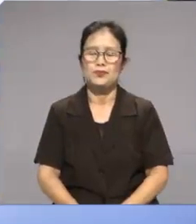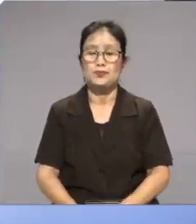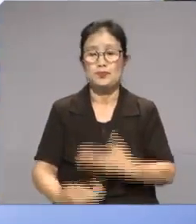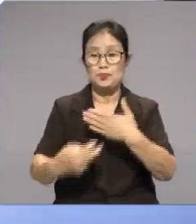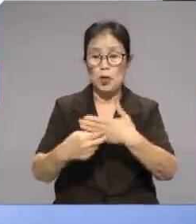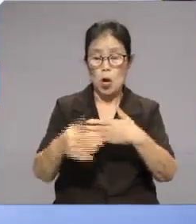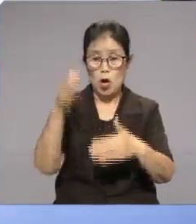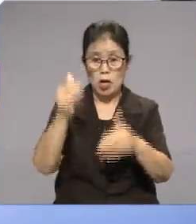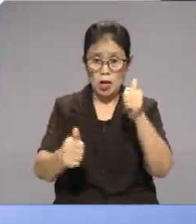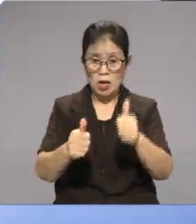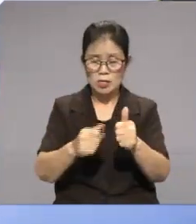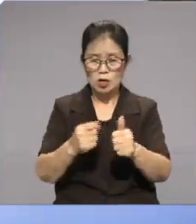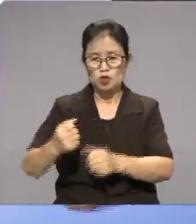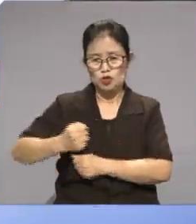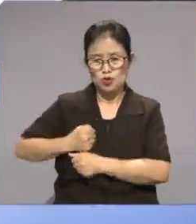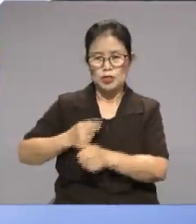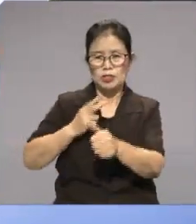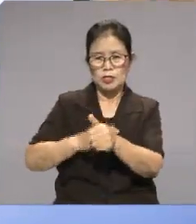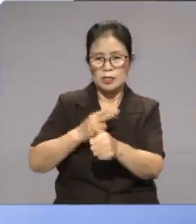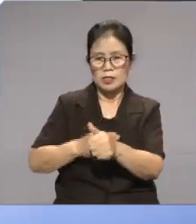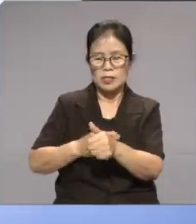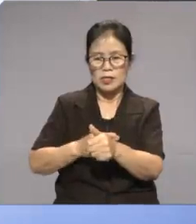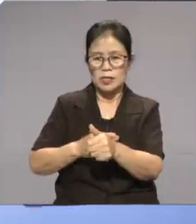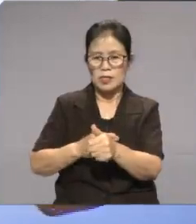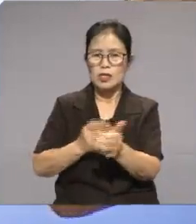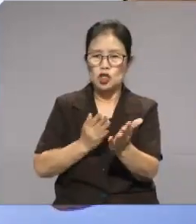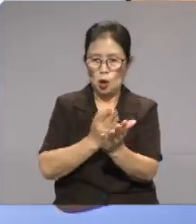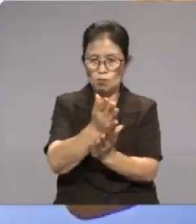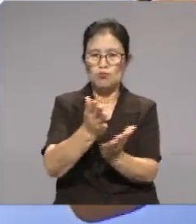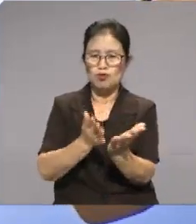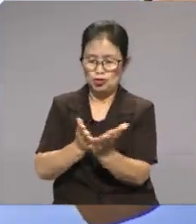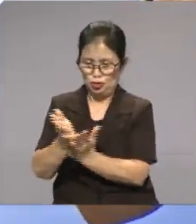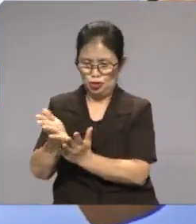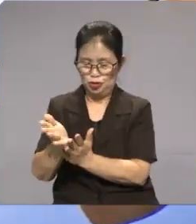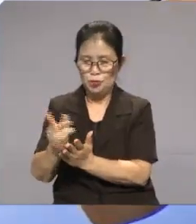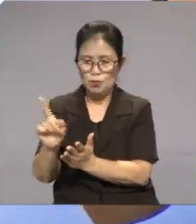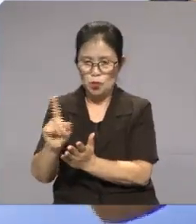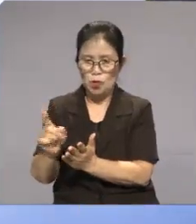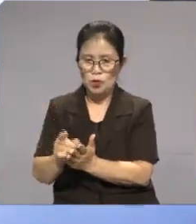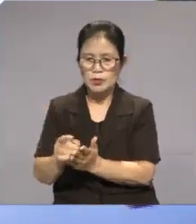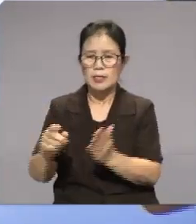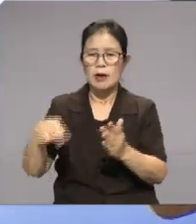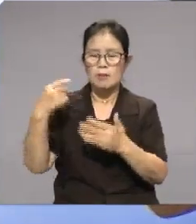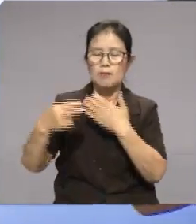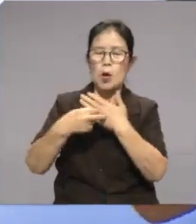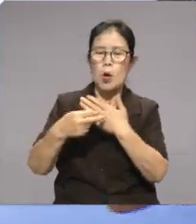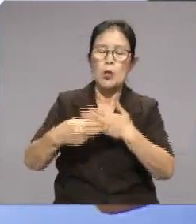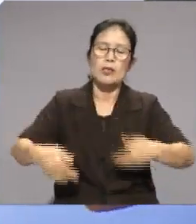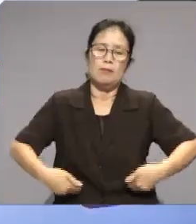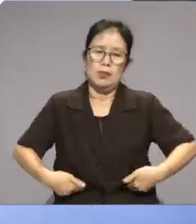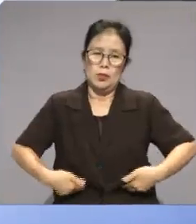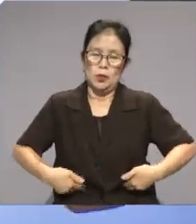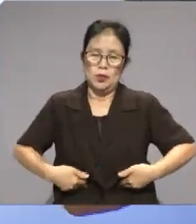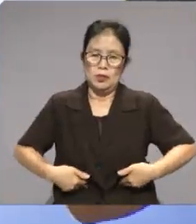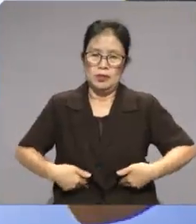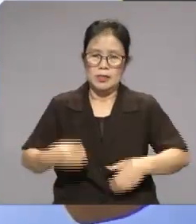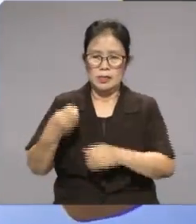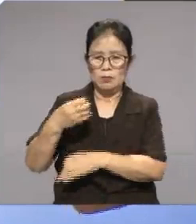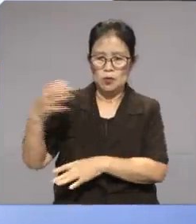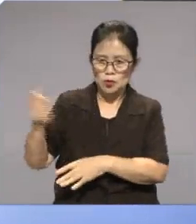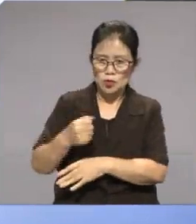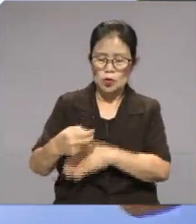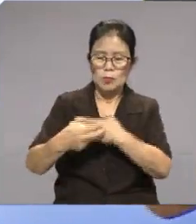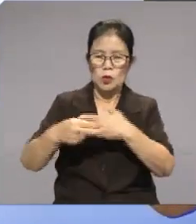원장께서이 군관들을 어 그분들의 그 전문 분야나 그다음 병원의 수요를 바탕으로